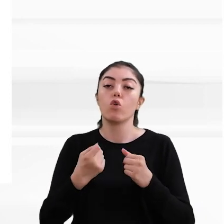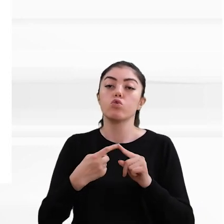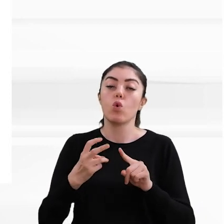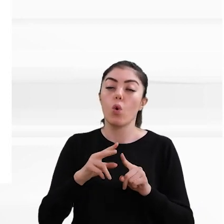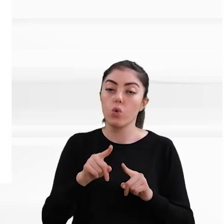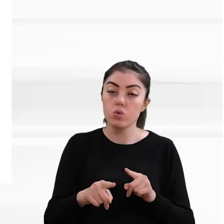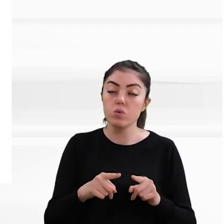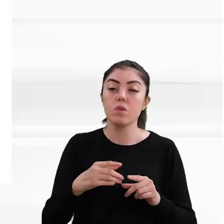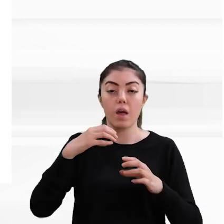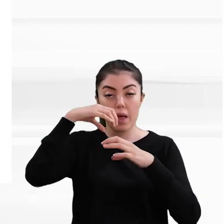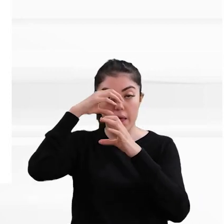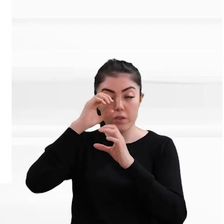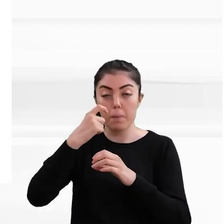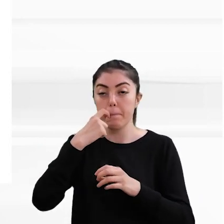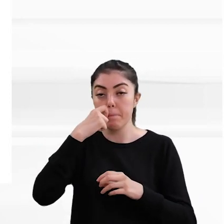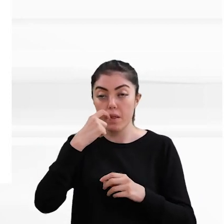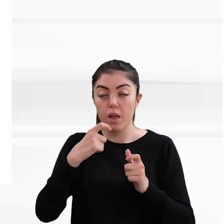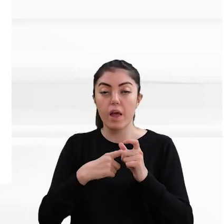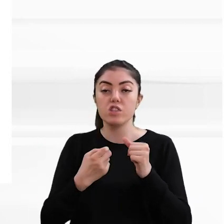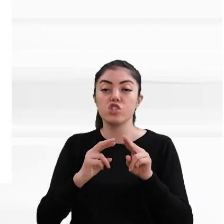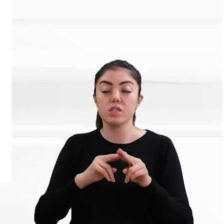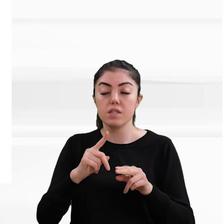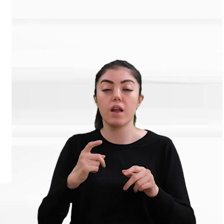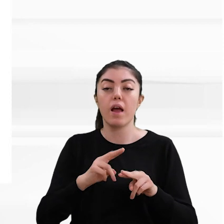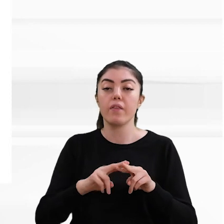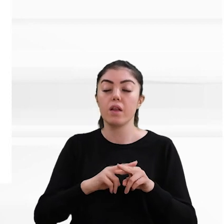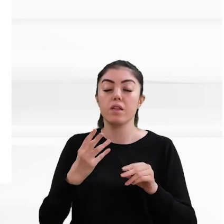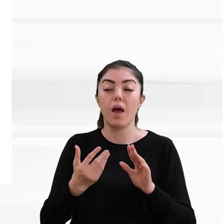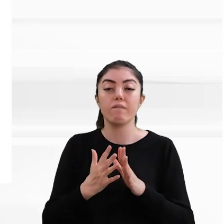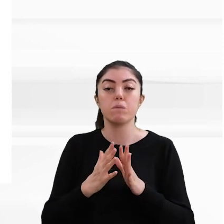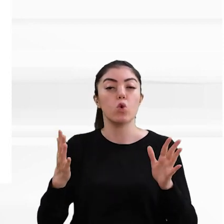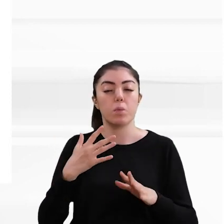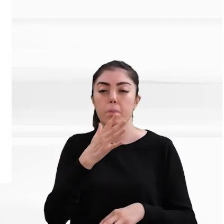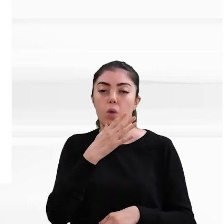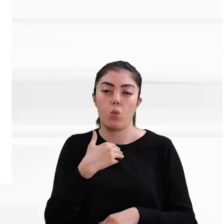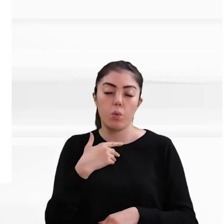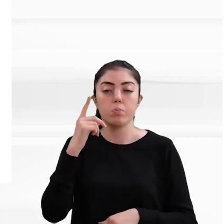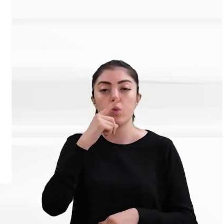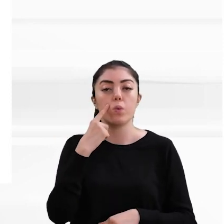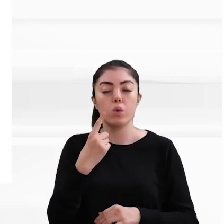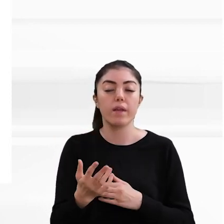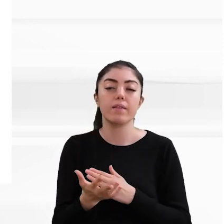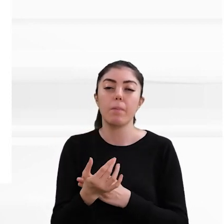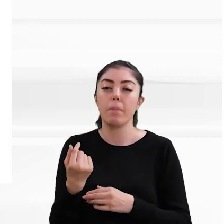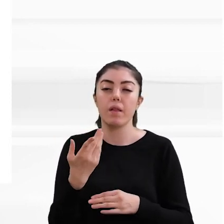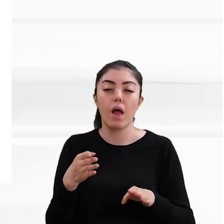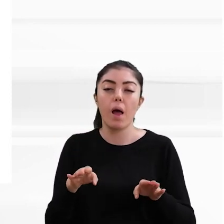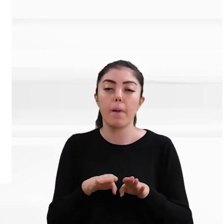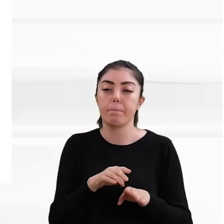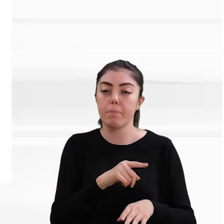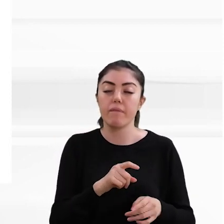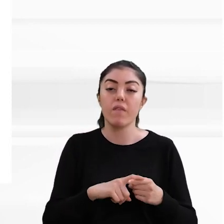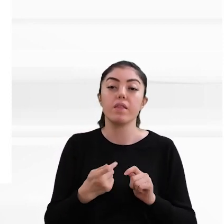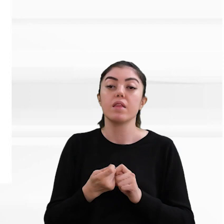ışıktaki fotonların enerjisinin elektroskobun yapıldığı metalin eşik enerjisinden biraz büyük olduğu bilinmektedir. Buna